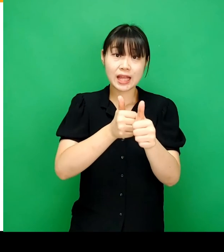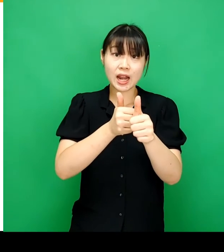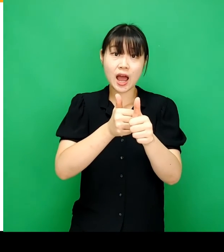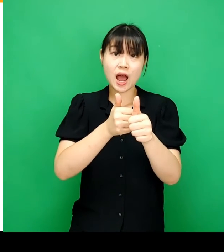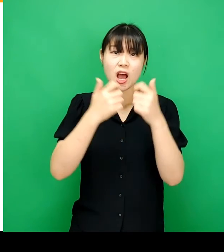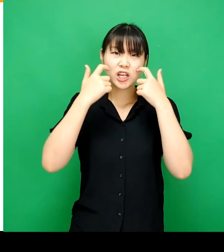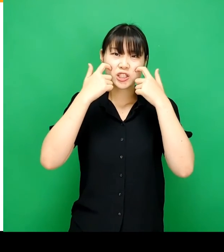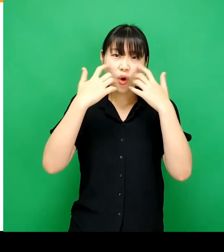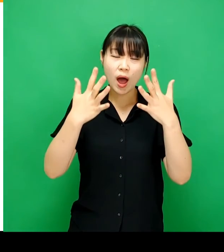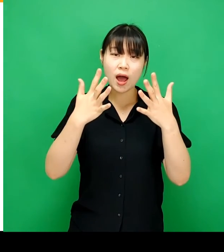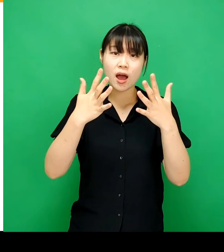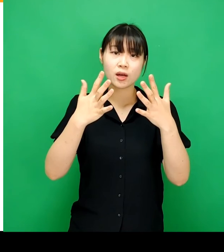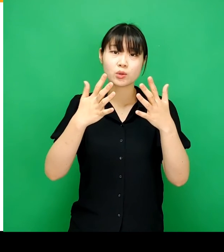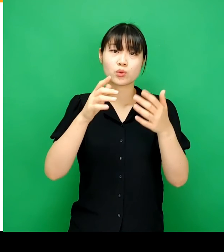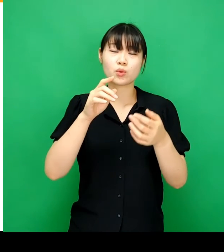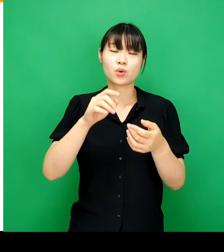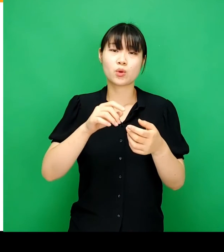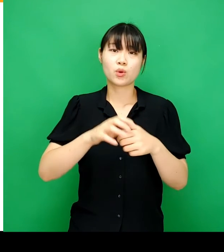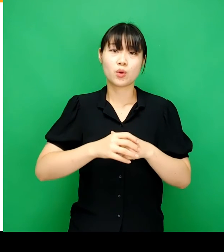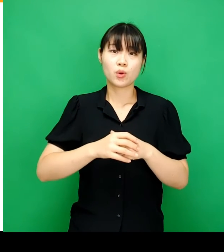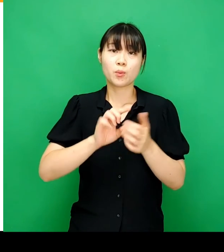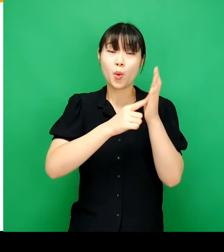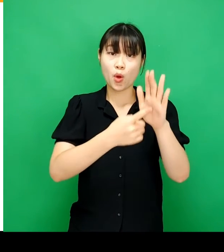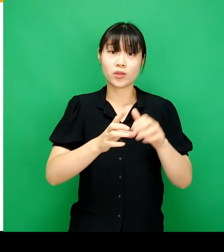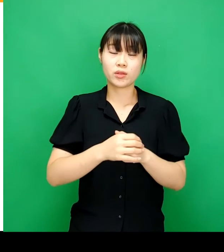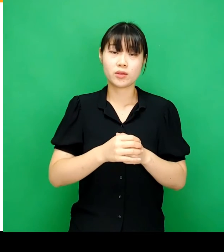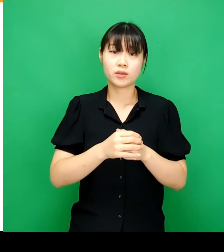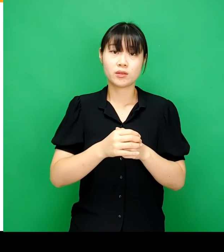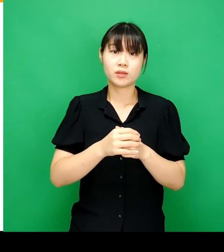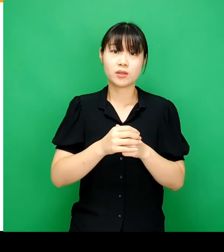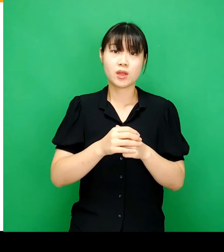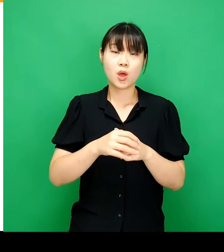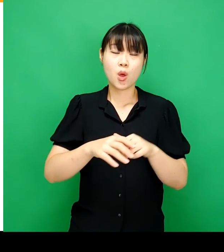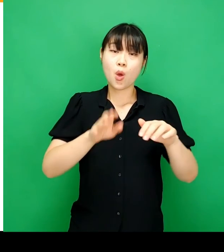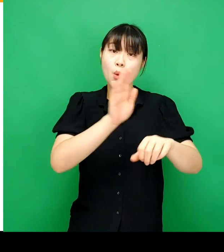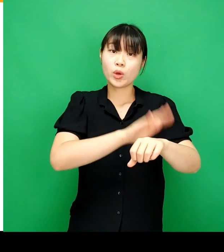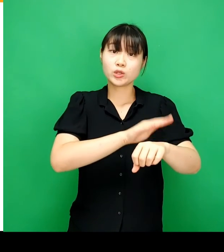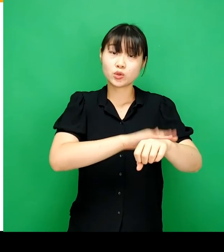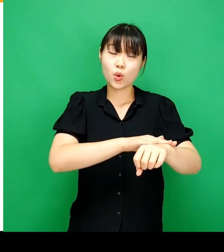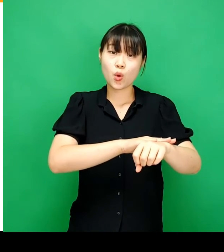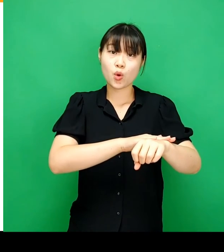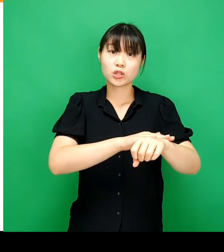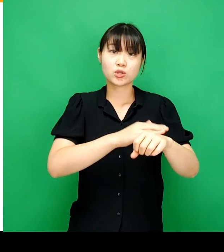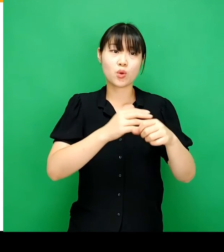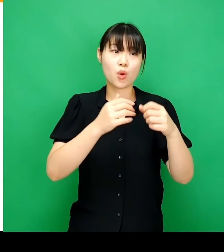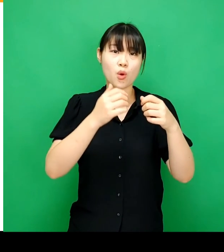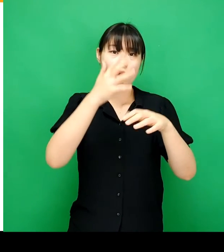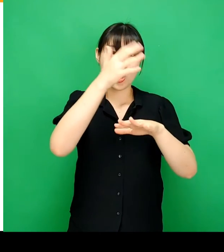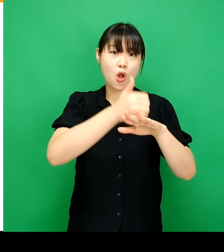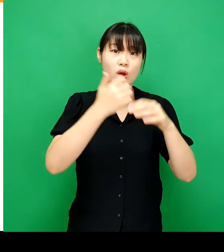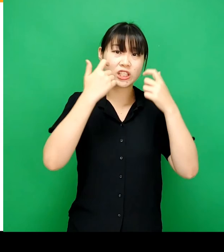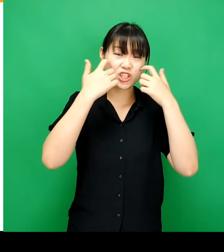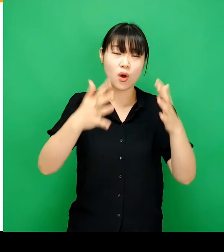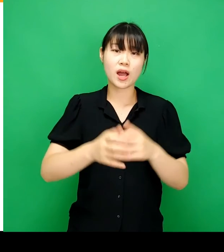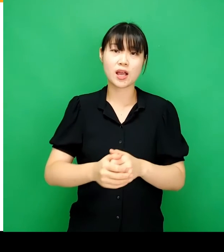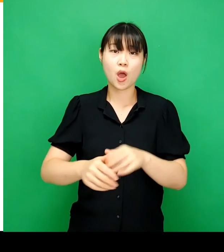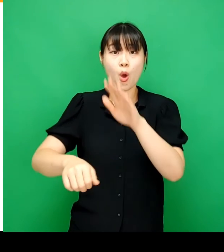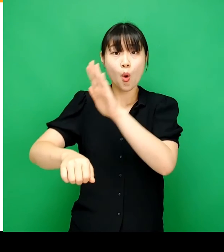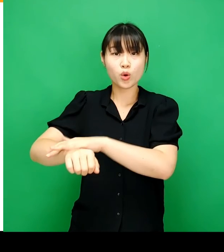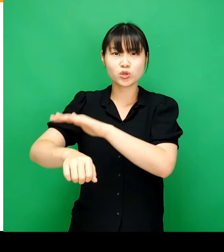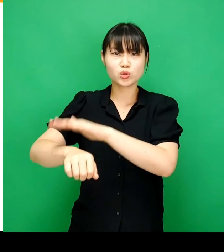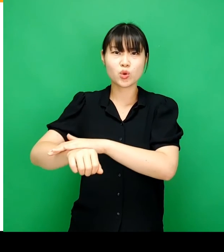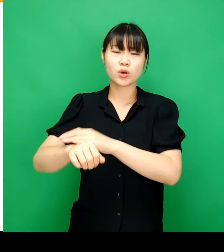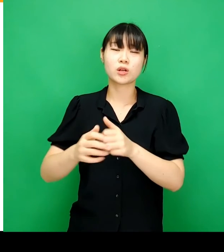설명하고 결과에 따라 요소의 정확도를 부여했습니다. 논문에 따르면 왼쪽 요소들일수록